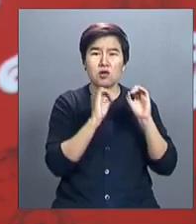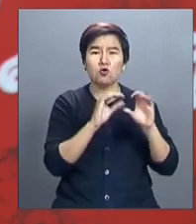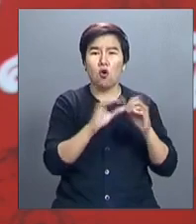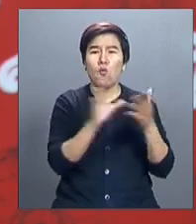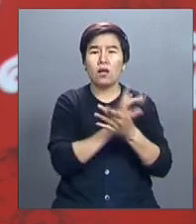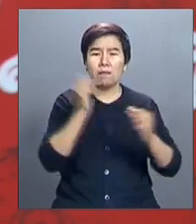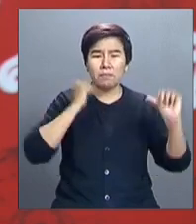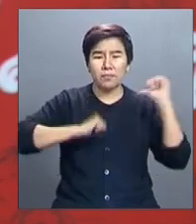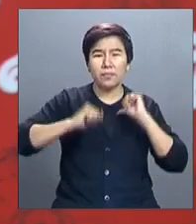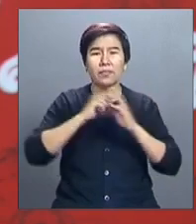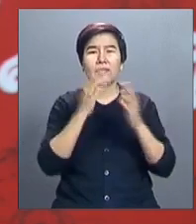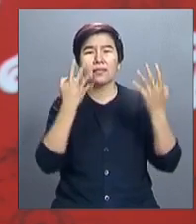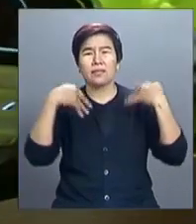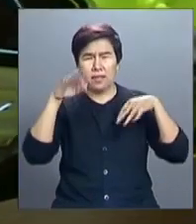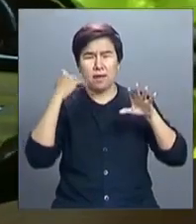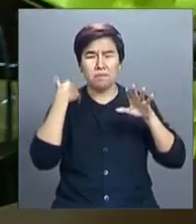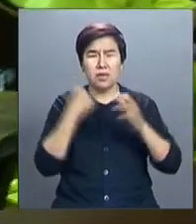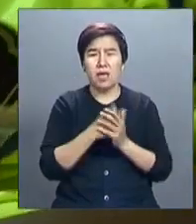ยอยู่ไม่ได้ทอดทิ้งไปไหนหรอกนะฮะ